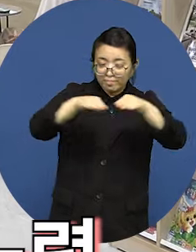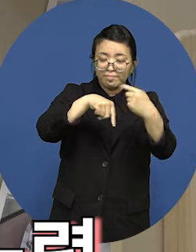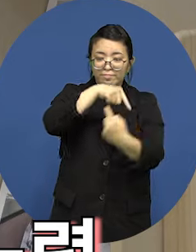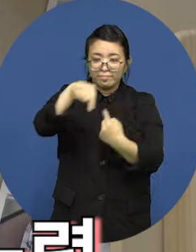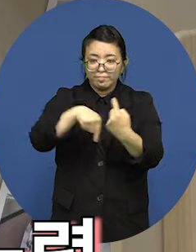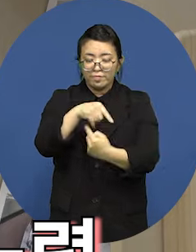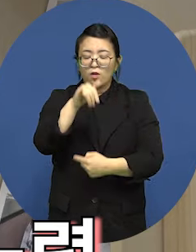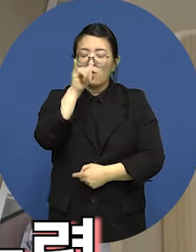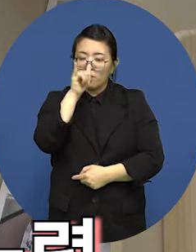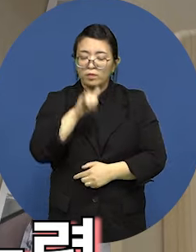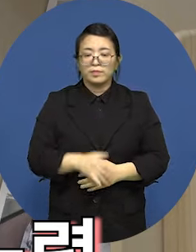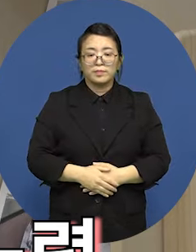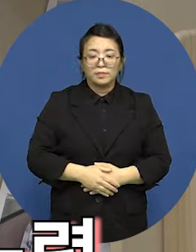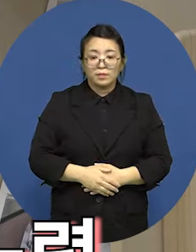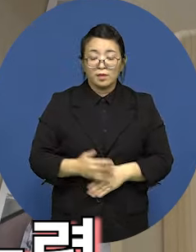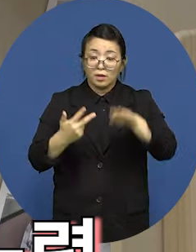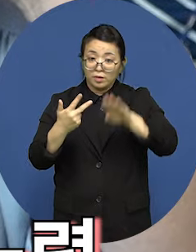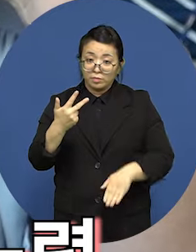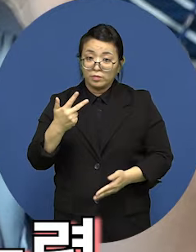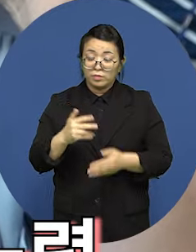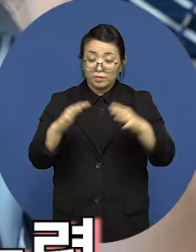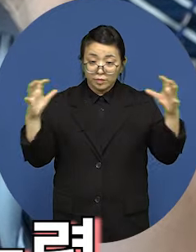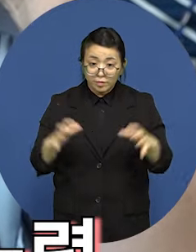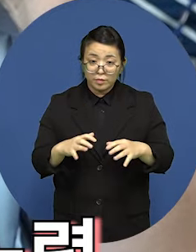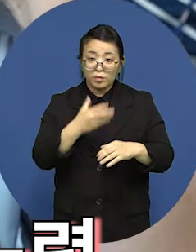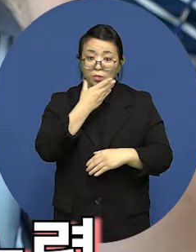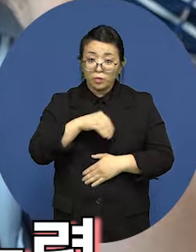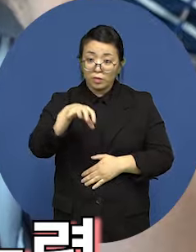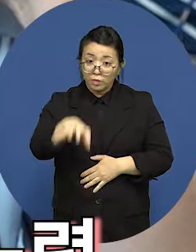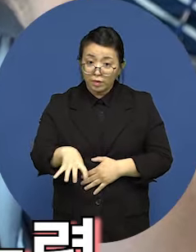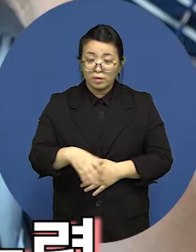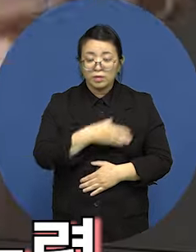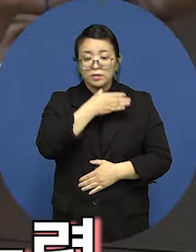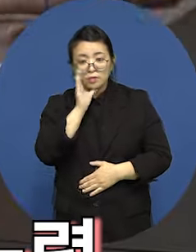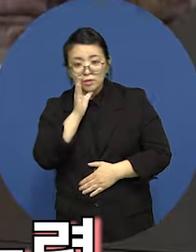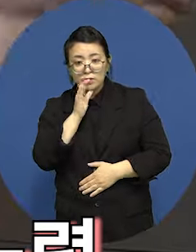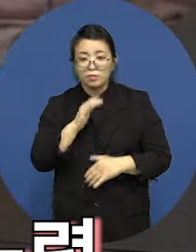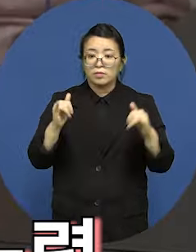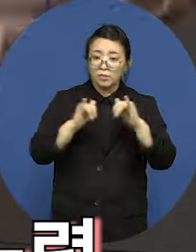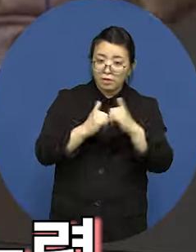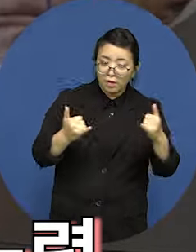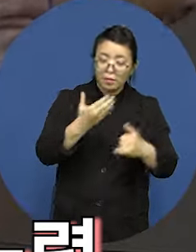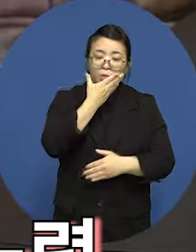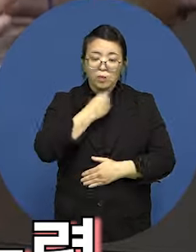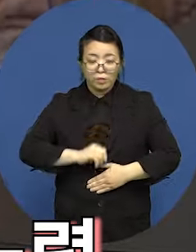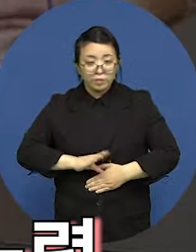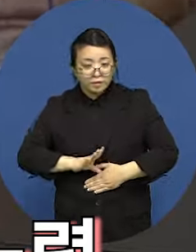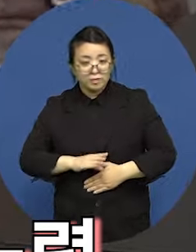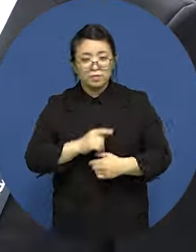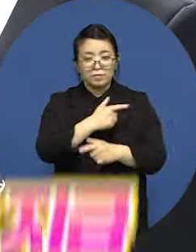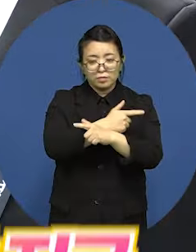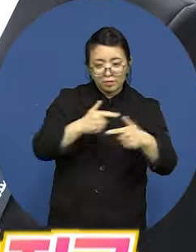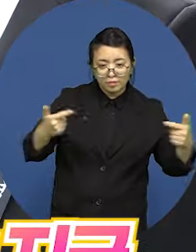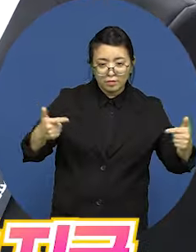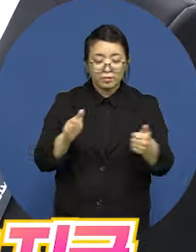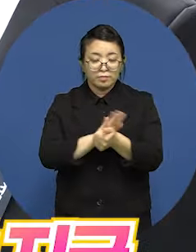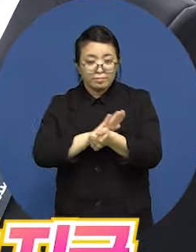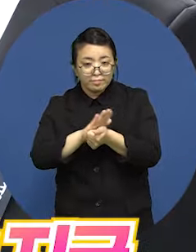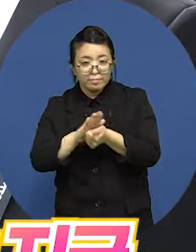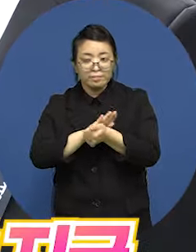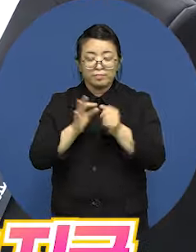종합사회복지관과 금빛마을 경로당은 사회 복지 서비스의 사각지대를 해소하기 위해 노력하고 있고요. 참전 유공자와 국가